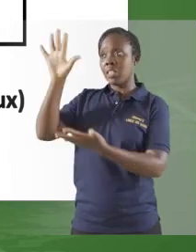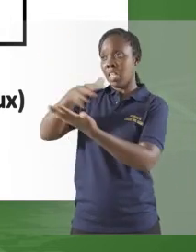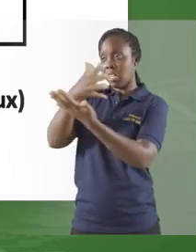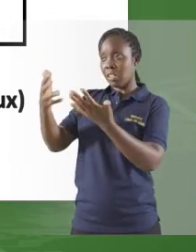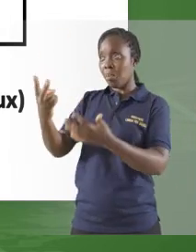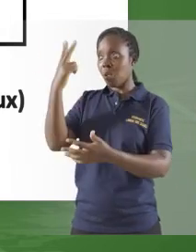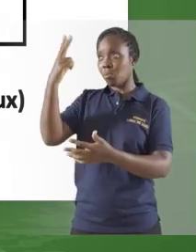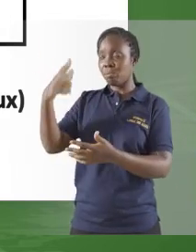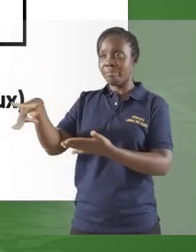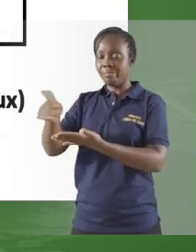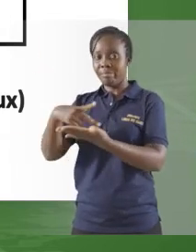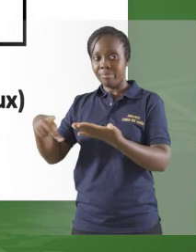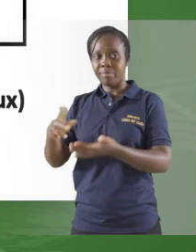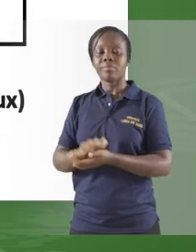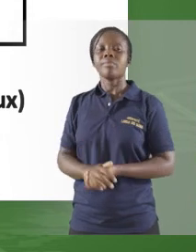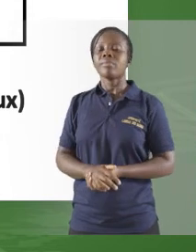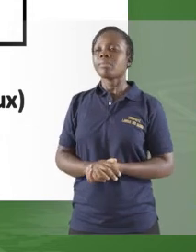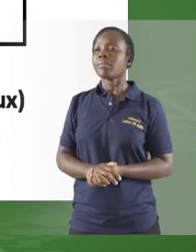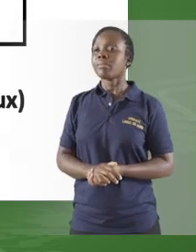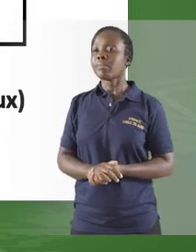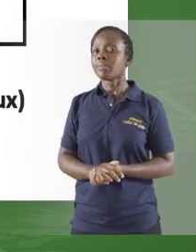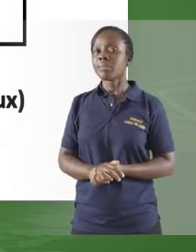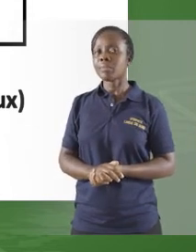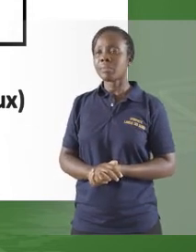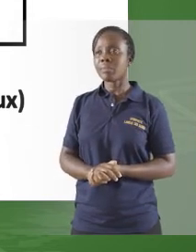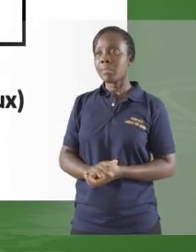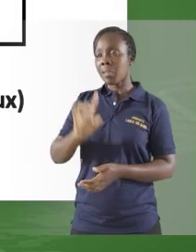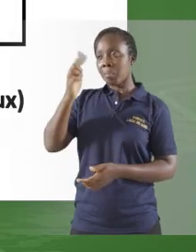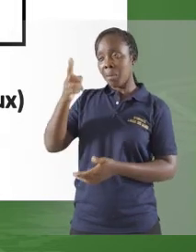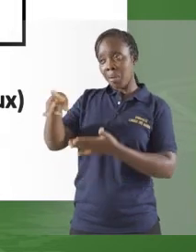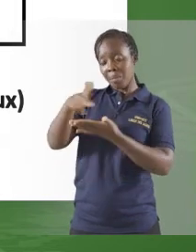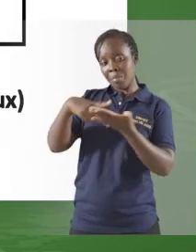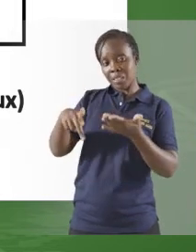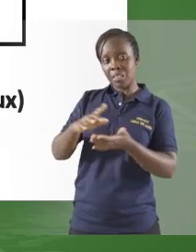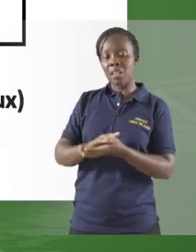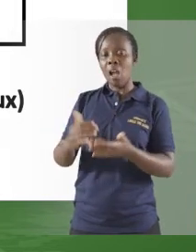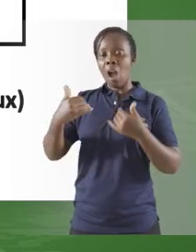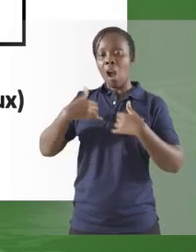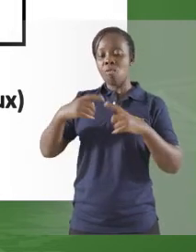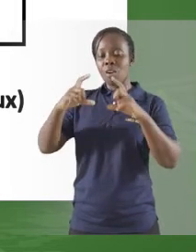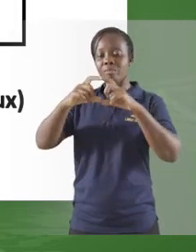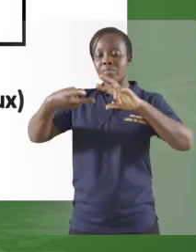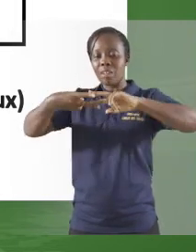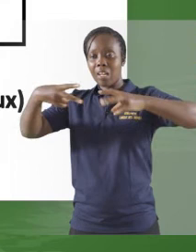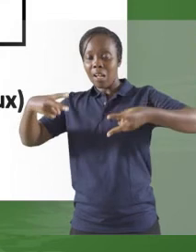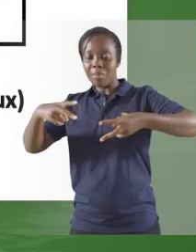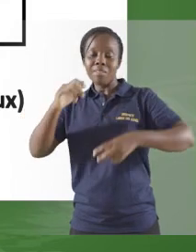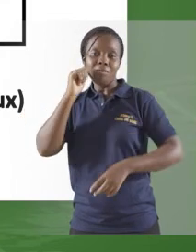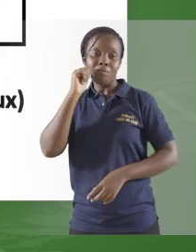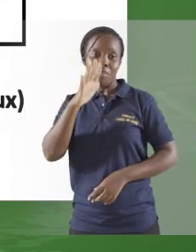entrées comprenant d'un côté les gamètes